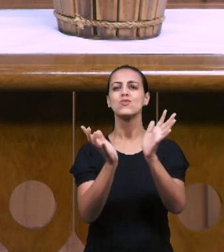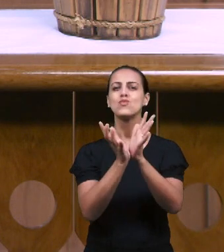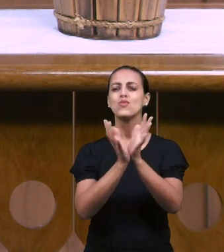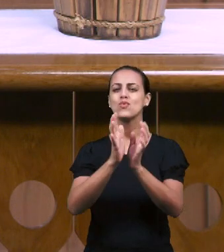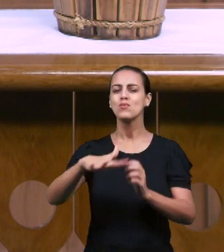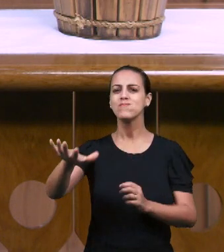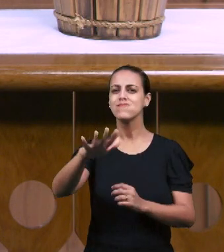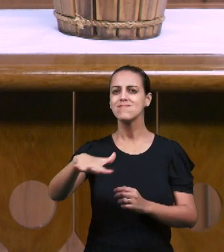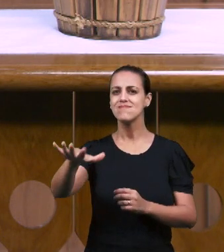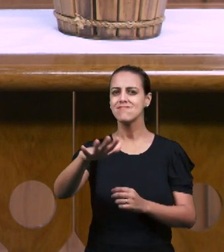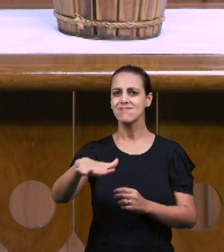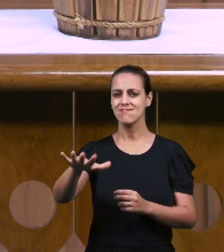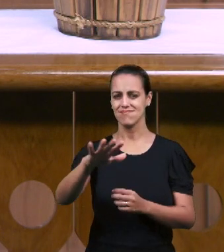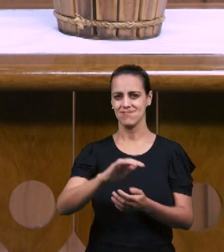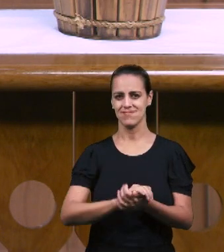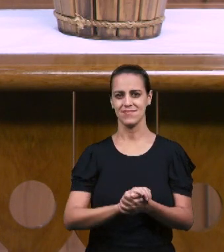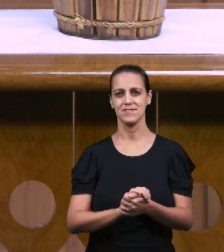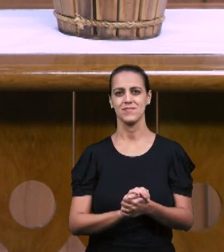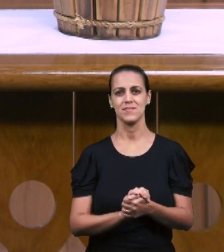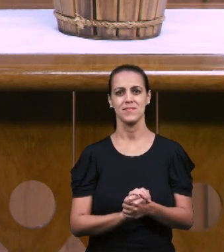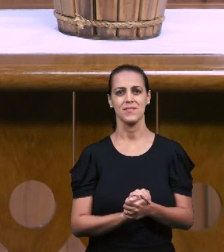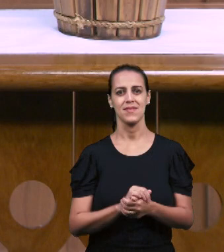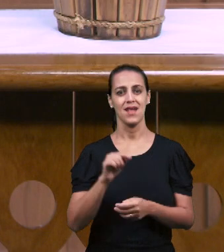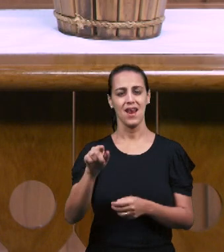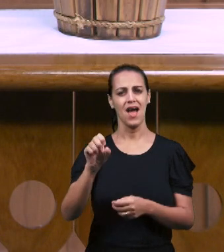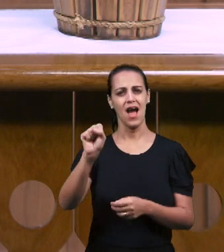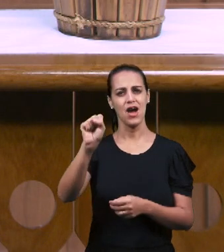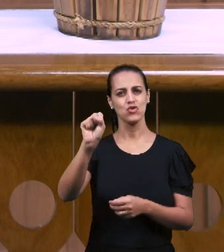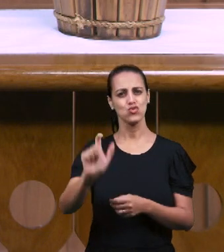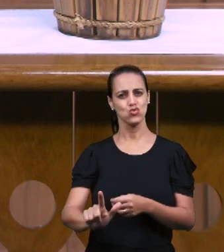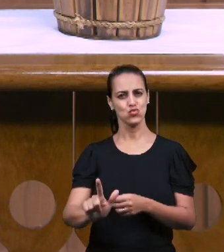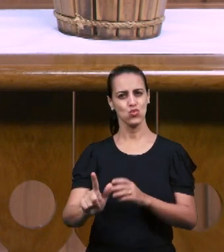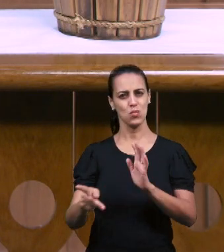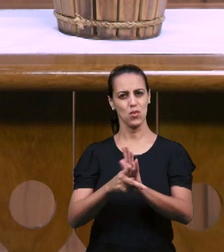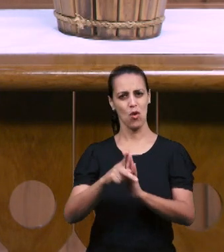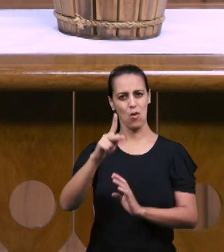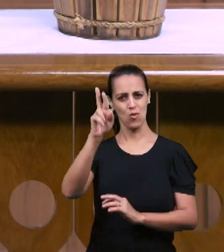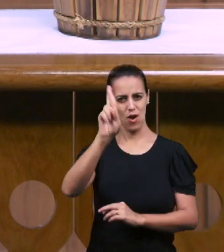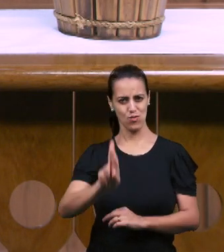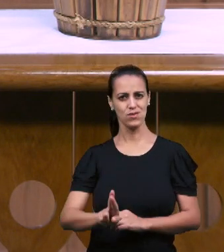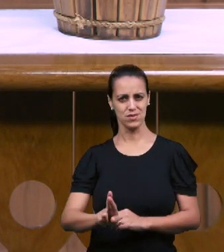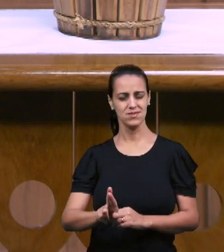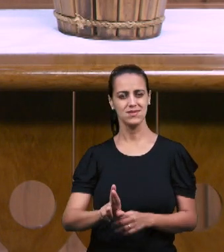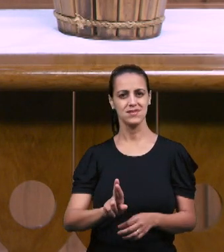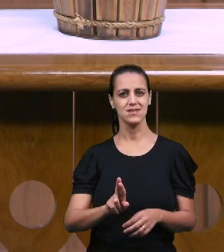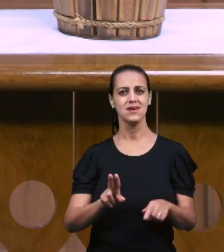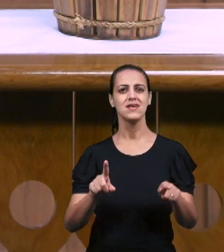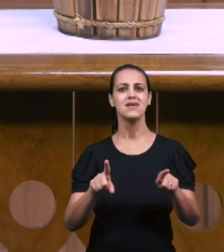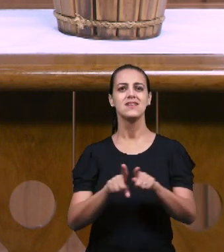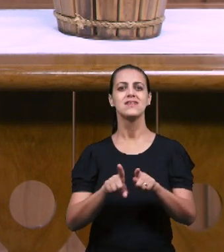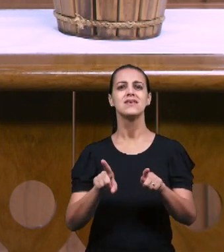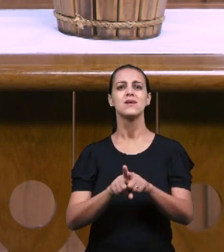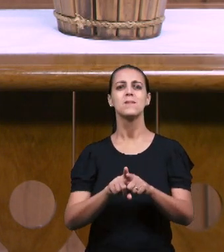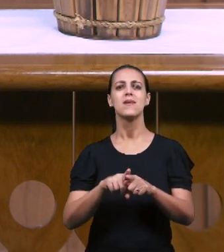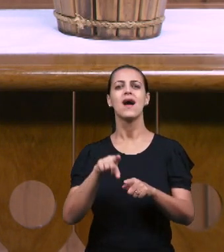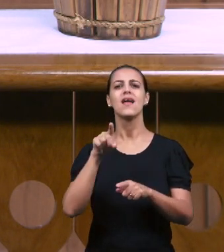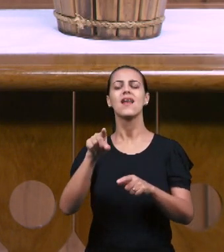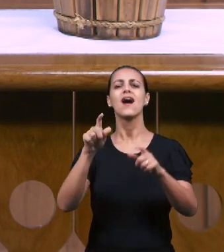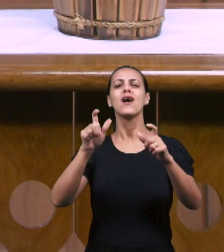région appelée de Krasnota, au sud de la Russie, aussi dans la région